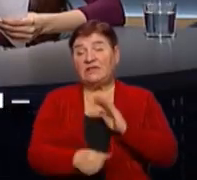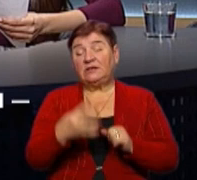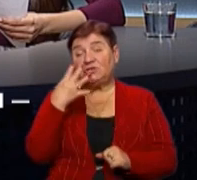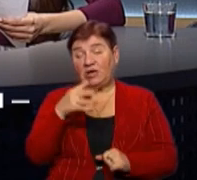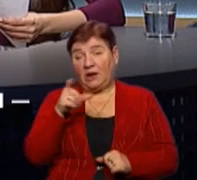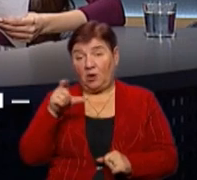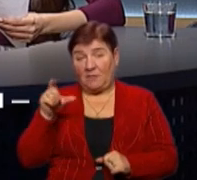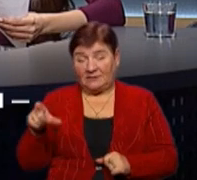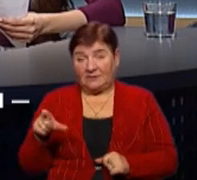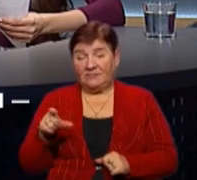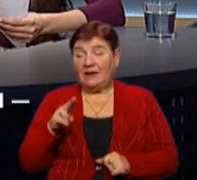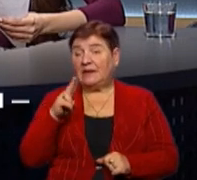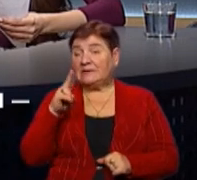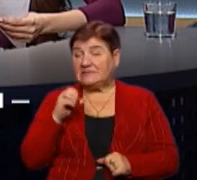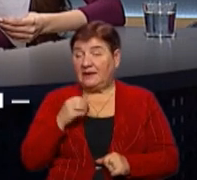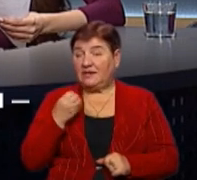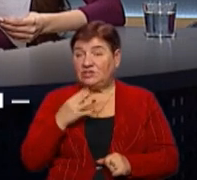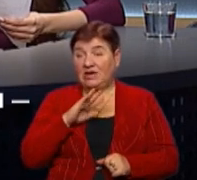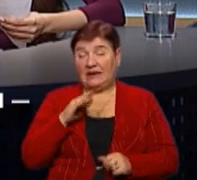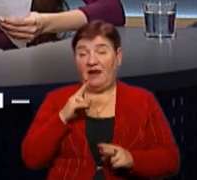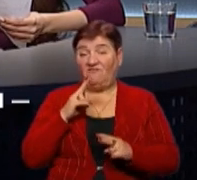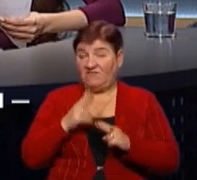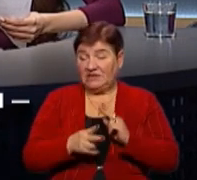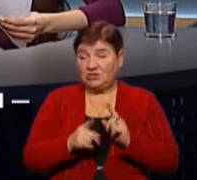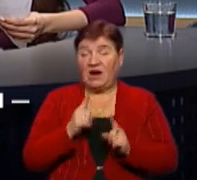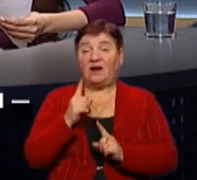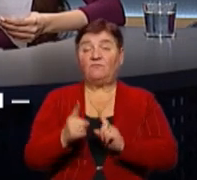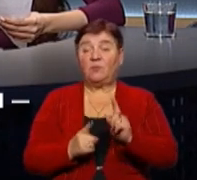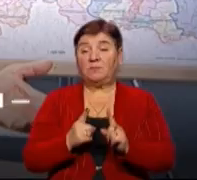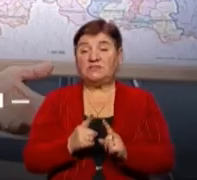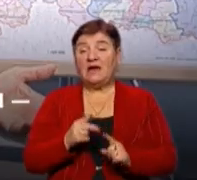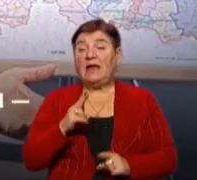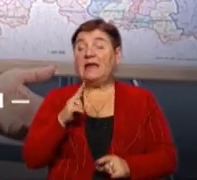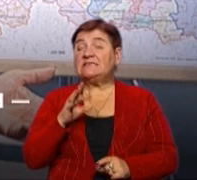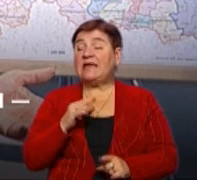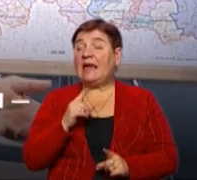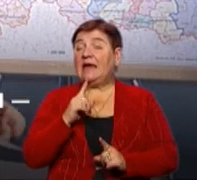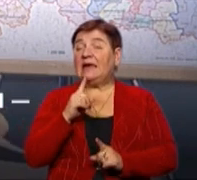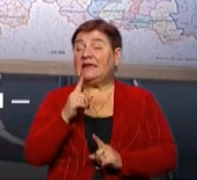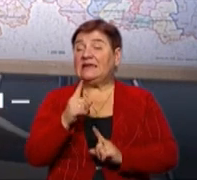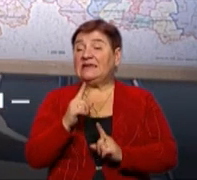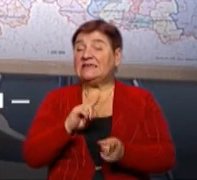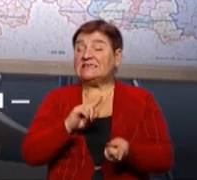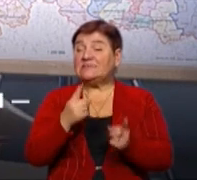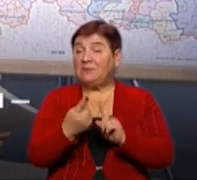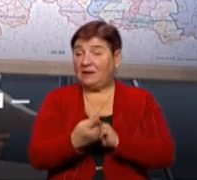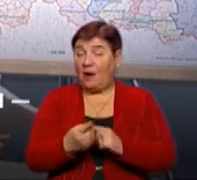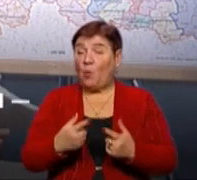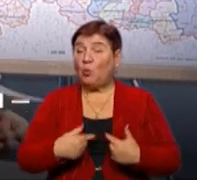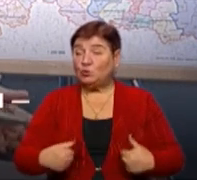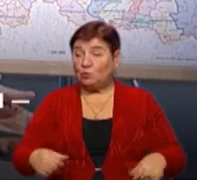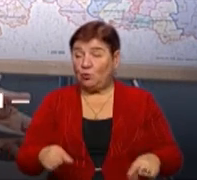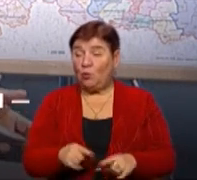територіальні громади, 6 районів – це ще не фініш реформи? Ні, абсолютно. Це зміна адміністративно-територіального устрою